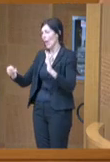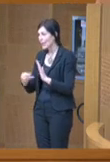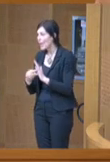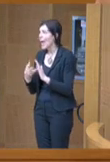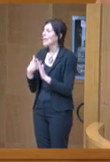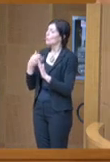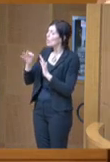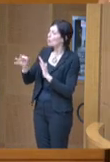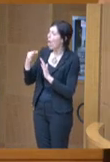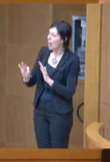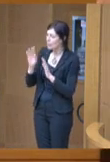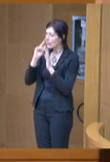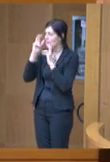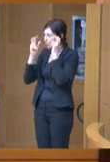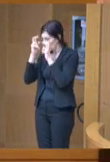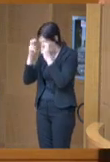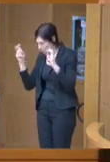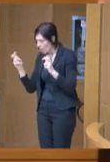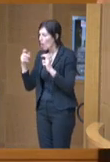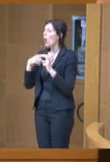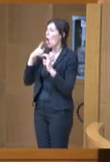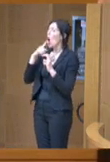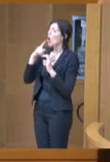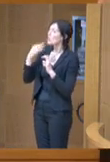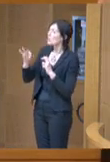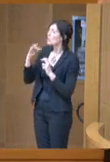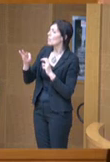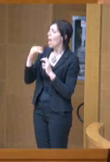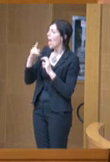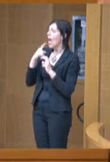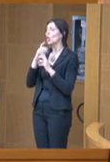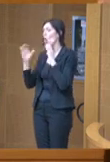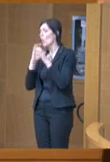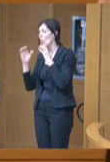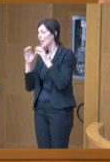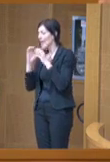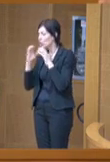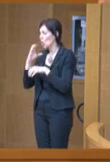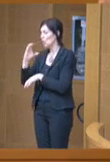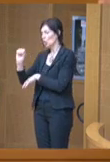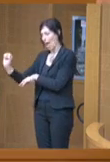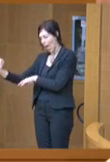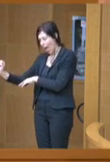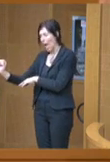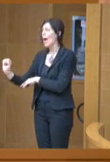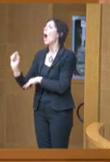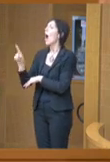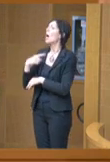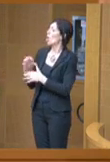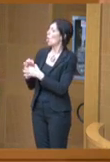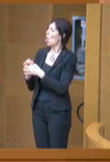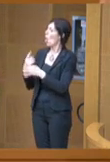neuropsicomotricità, terapisti occupazionali, esperti di comunicazione aumentativa alternativa, e fra questi ci sono anche dei nostri